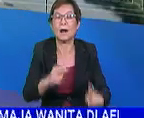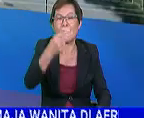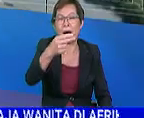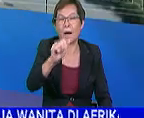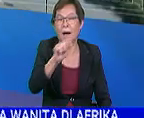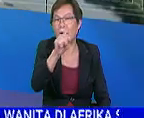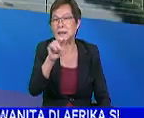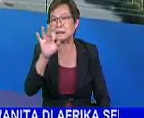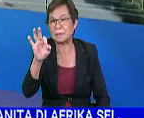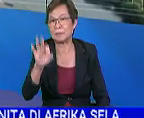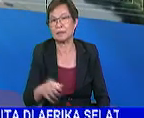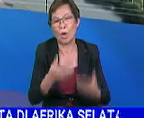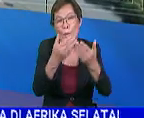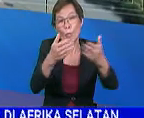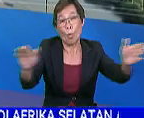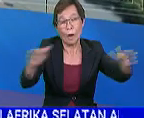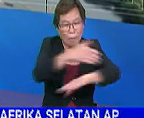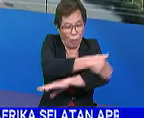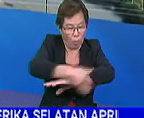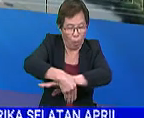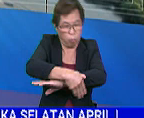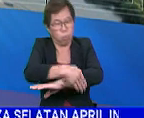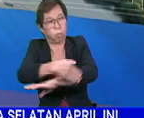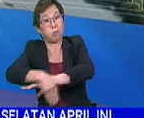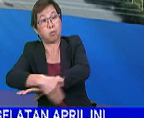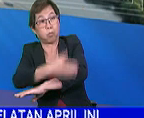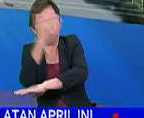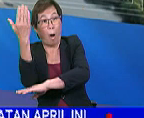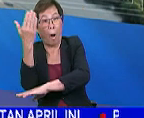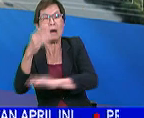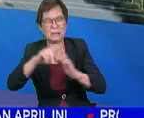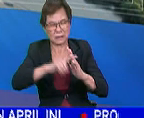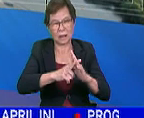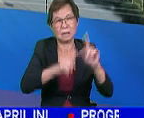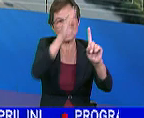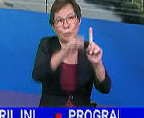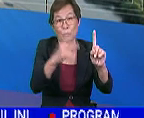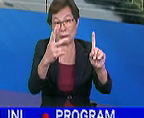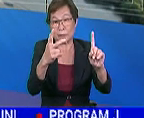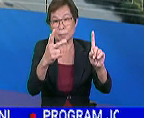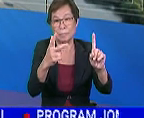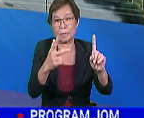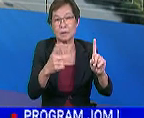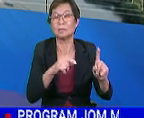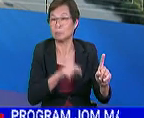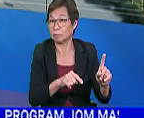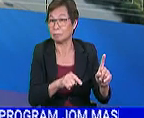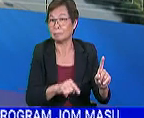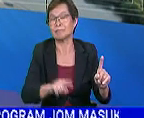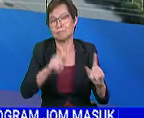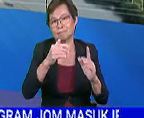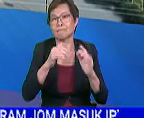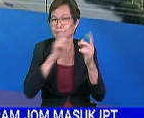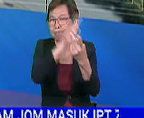Rahman pembukaan semula sempadan negara yang dicadang dilaksanakan mulai 1 Mac depan disifatkan sebagai